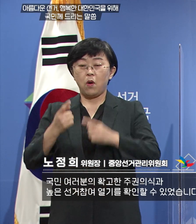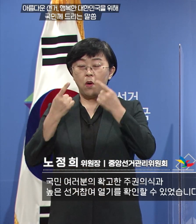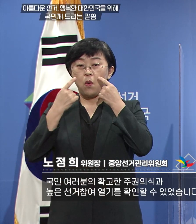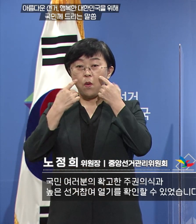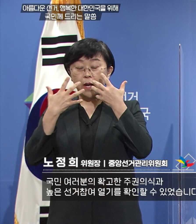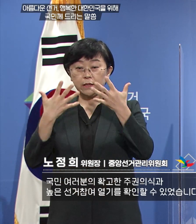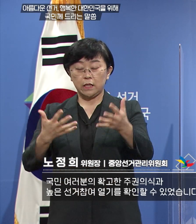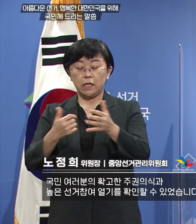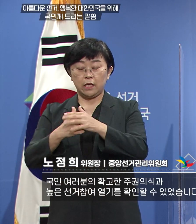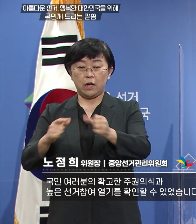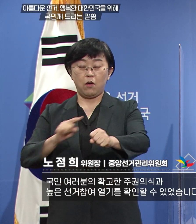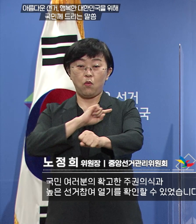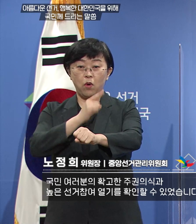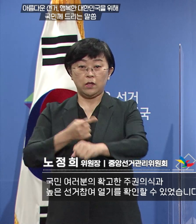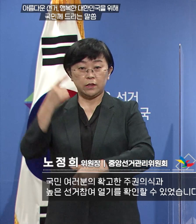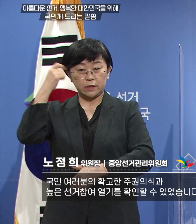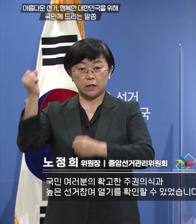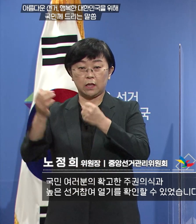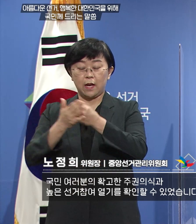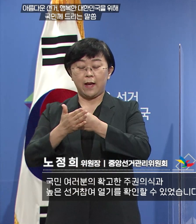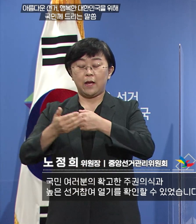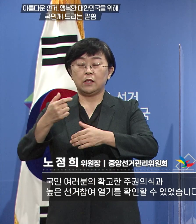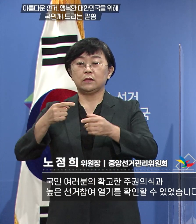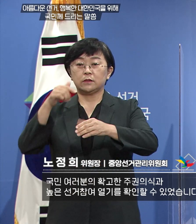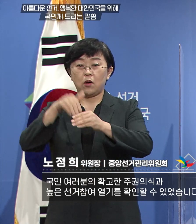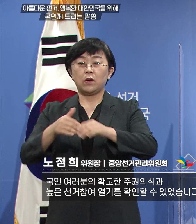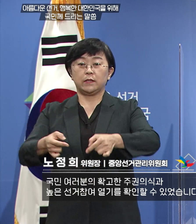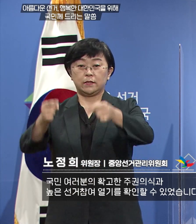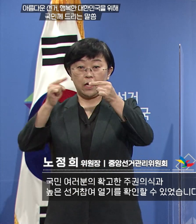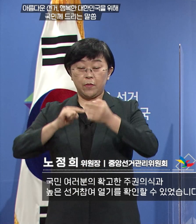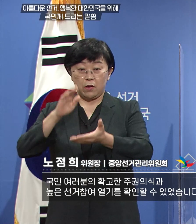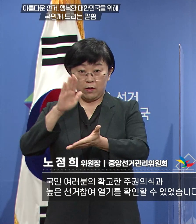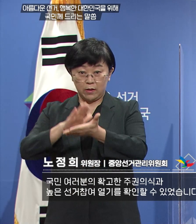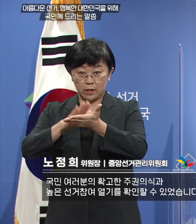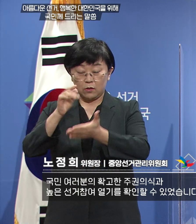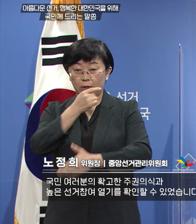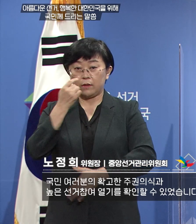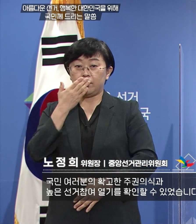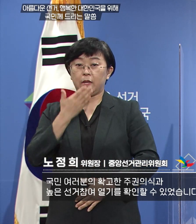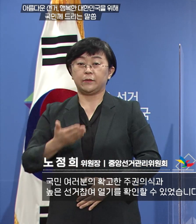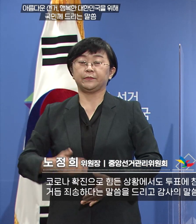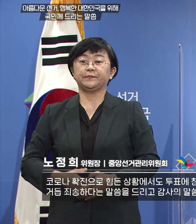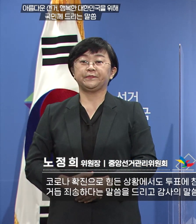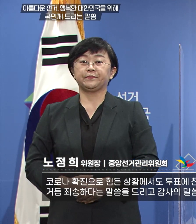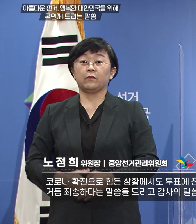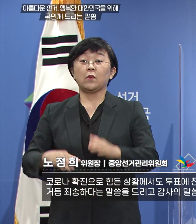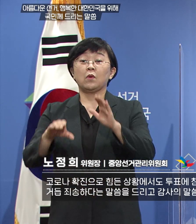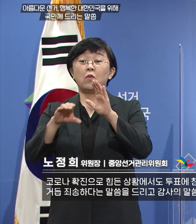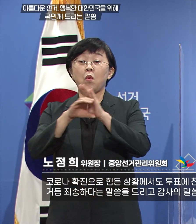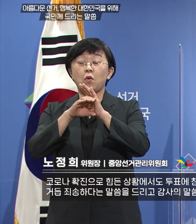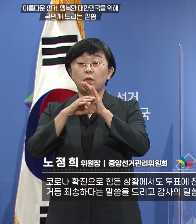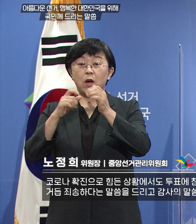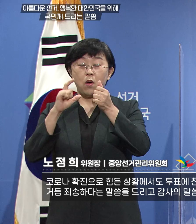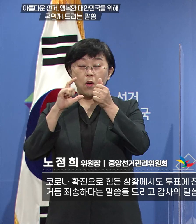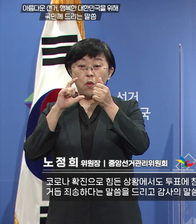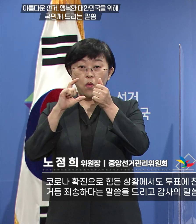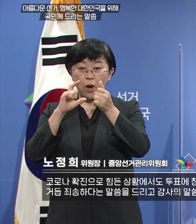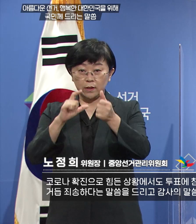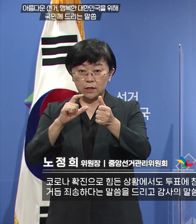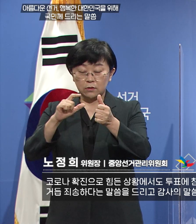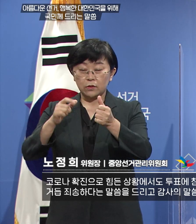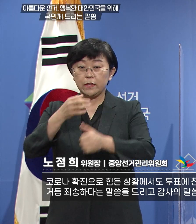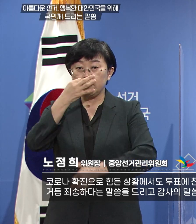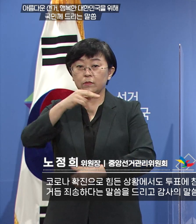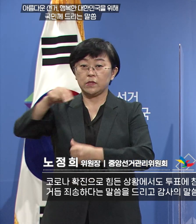주권의식과 높은 선거 참여 열기를 확인할 수 있었습니다. 코로나 확진으로 힘든